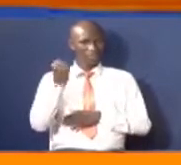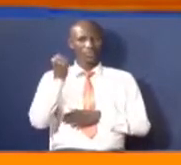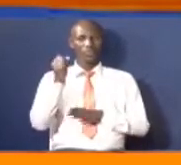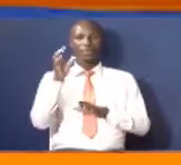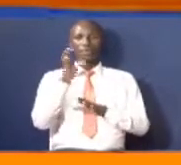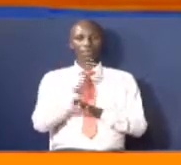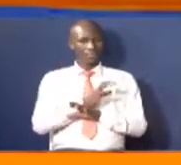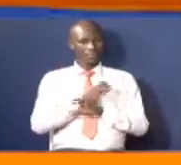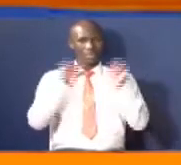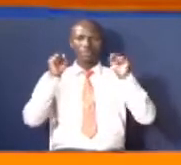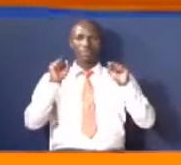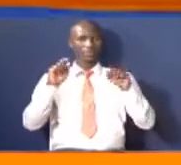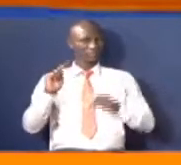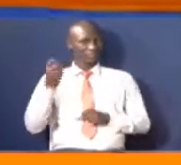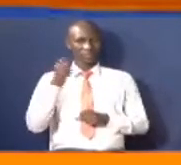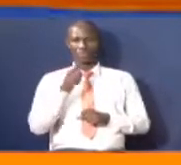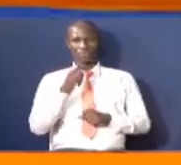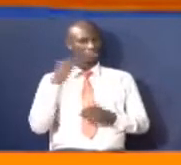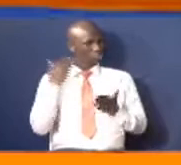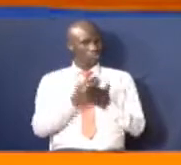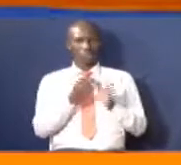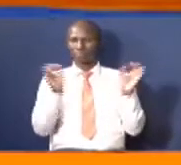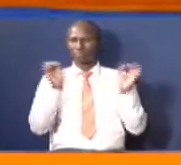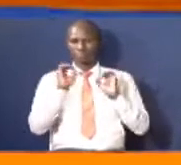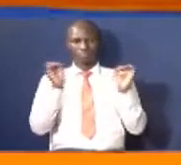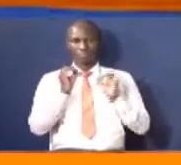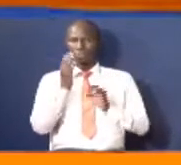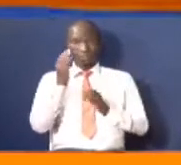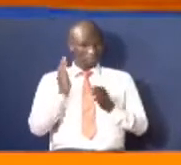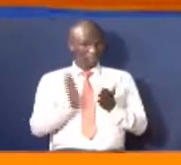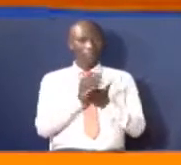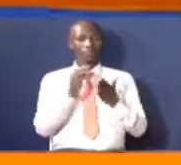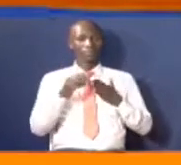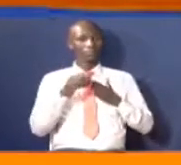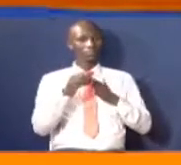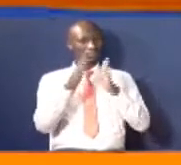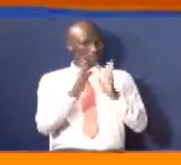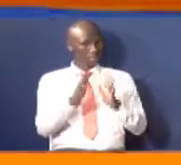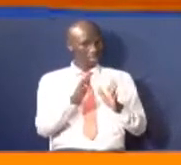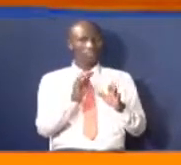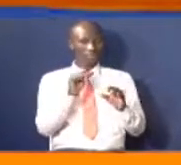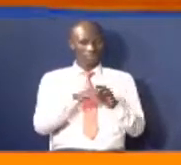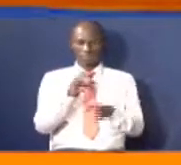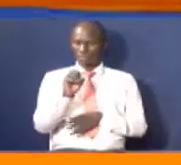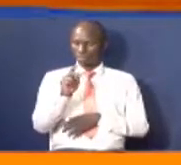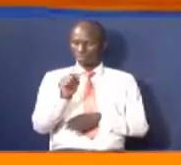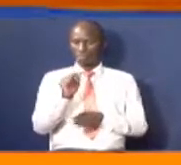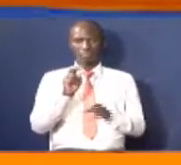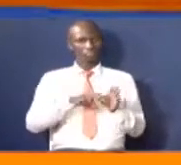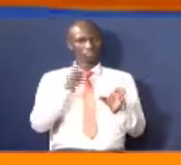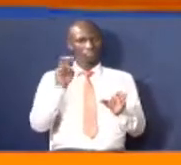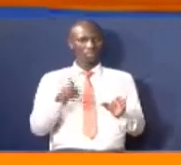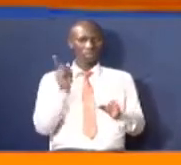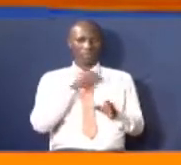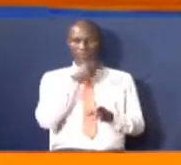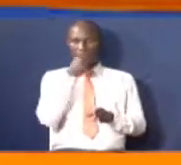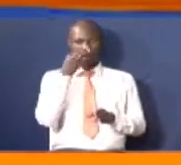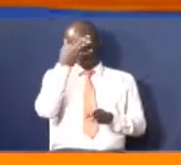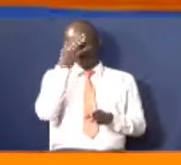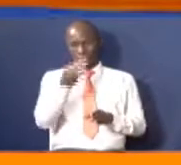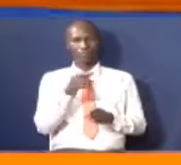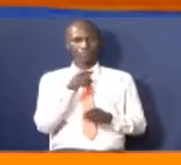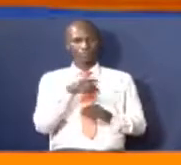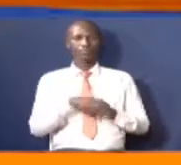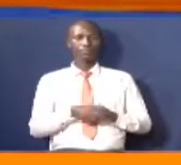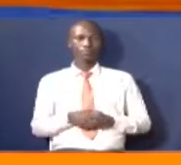ya Kenya yivo. Na ndisa kuunga mwa onaitina wa imwesi ya ndongo ina ilai na kwata niti mkwata niyo ya oka. Kwethi wa inewe tangie ndini wa